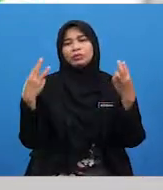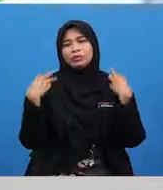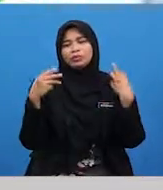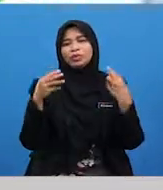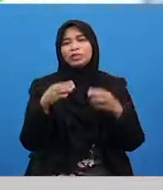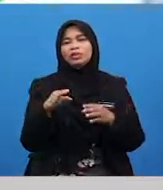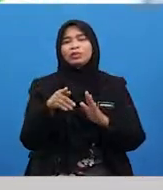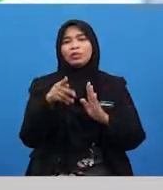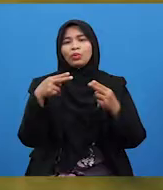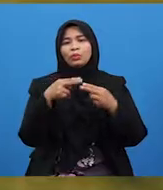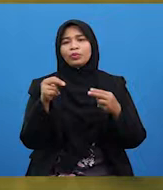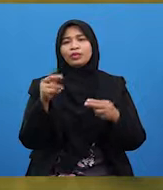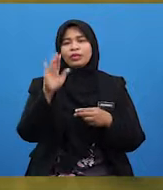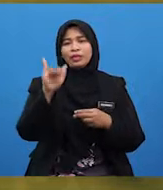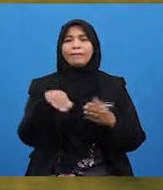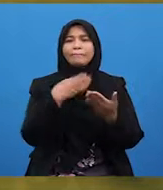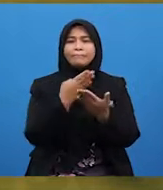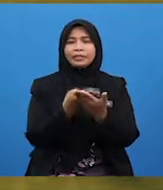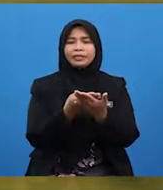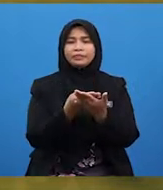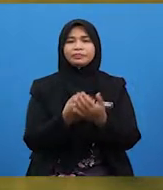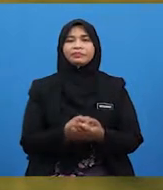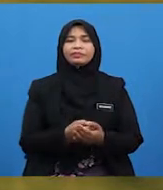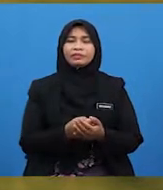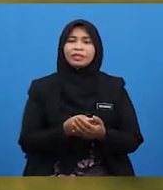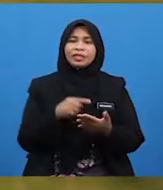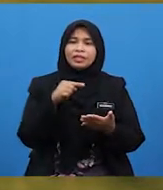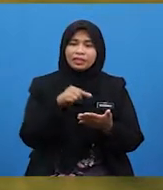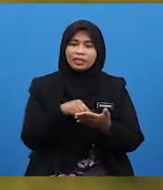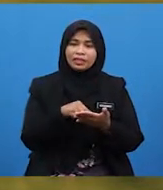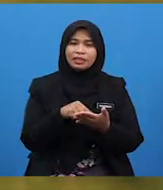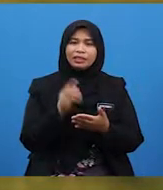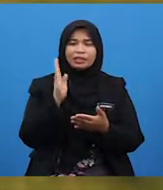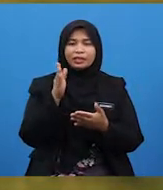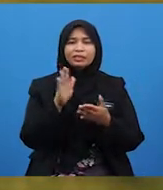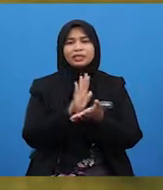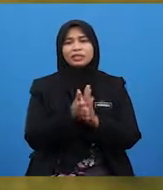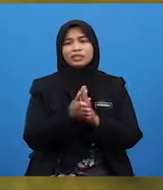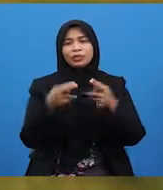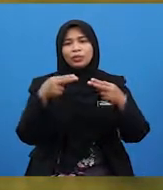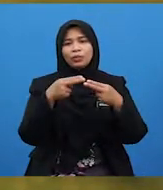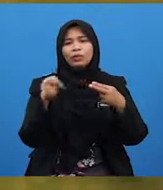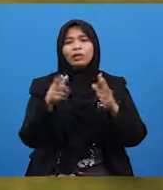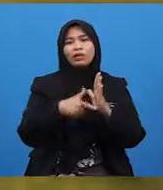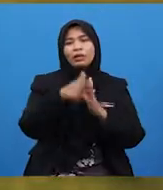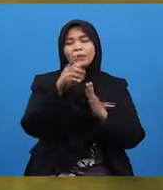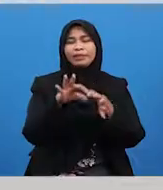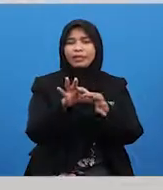yang amat baik. Menerusi amalan bertegur sapa, hubungan boleh menjadi lebih